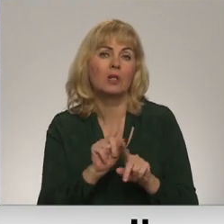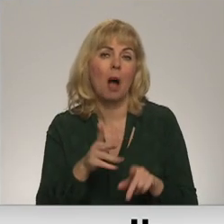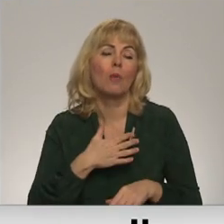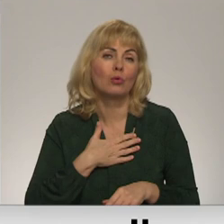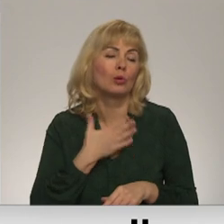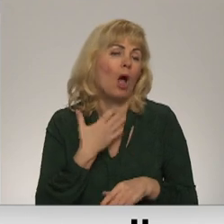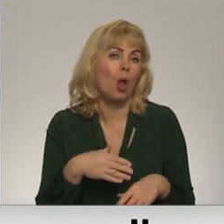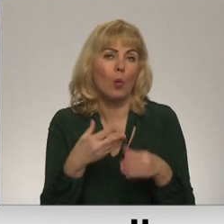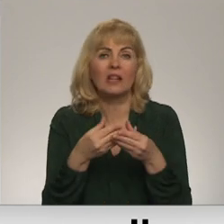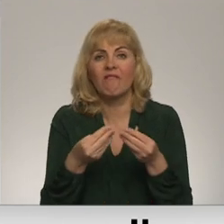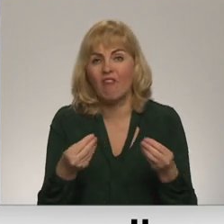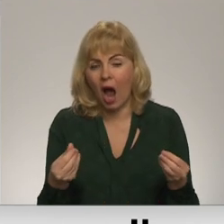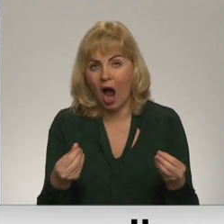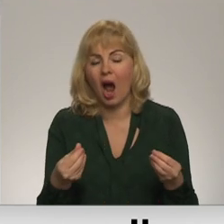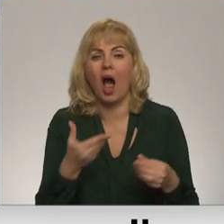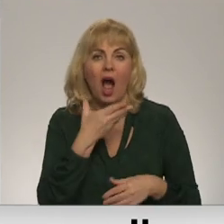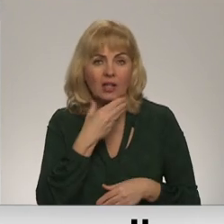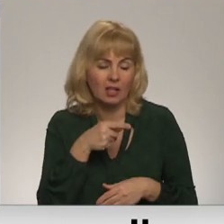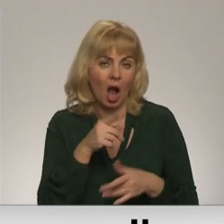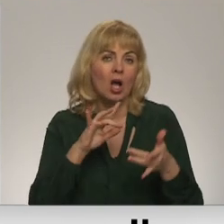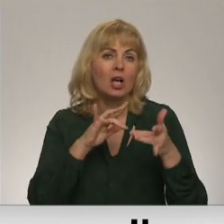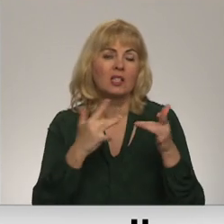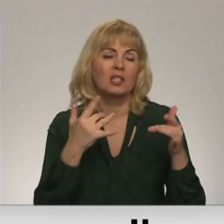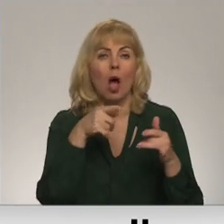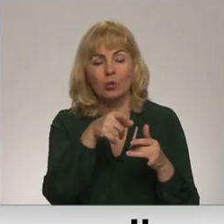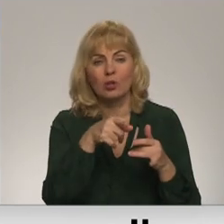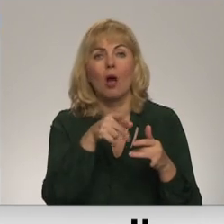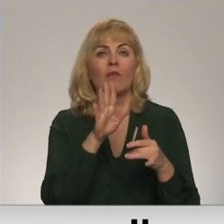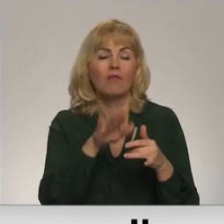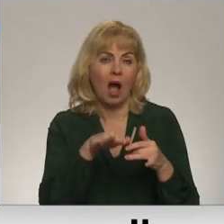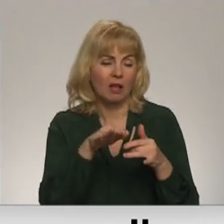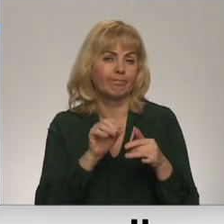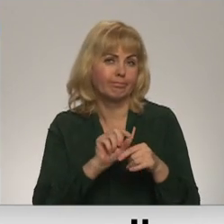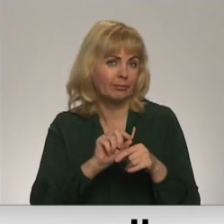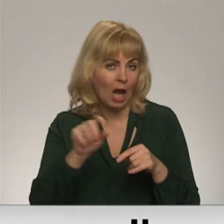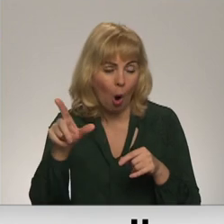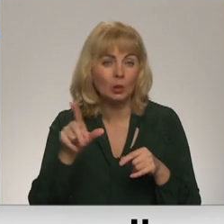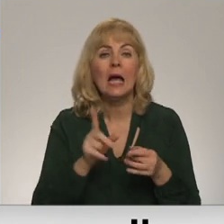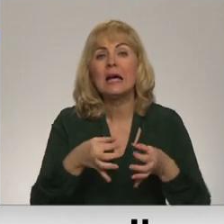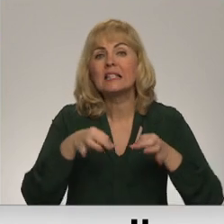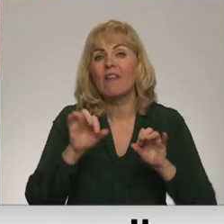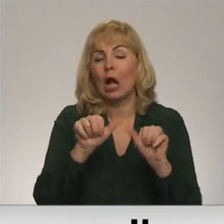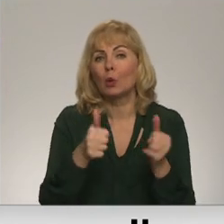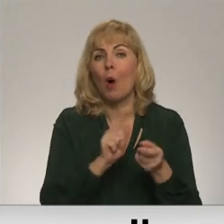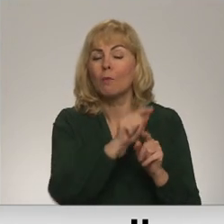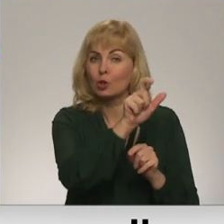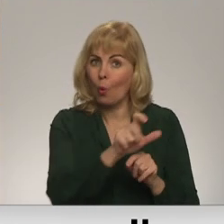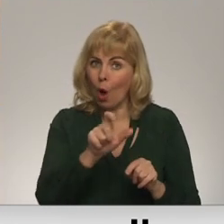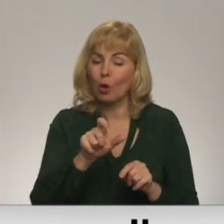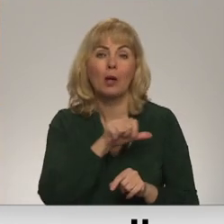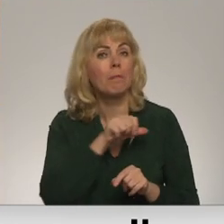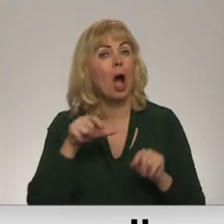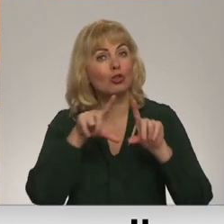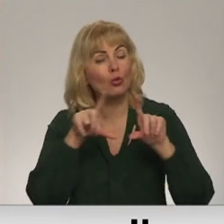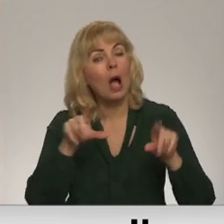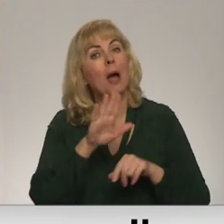trausla, un šis ļoti trausls sociālis audums var parplist. Viņaprāt, īpaši svarīga loma ir skolotājiem skolās. Ar